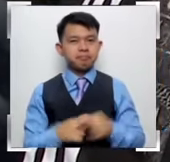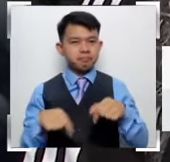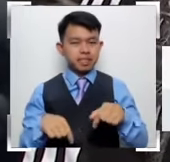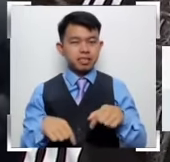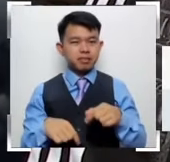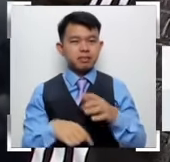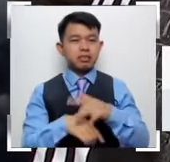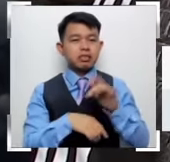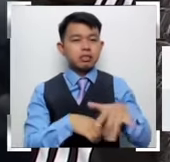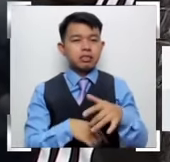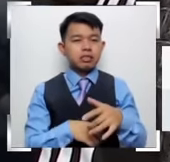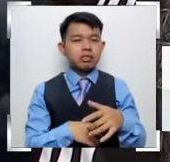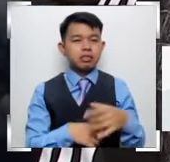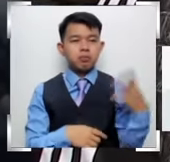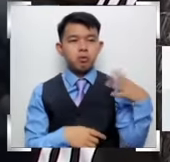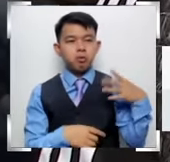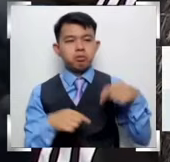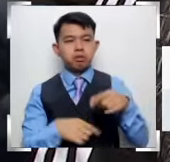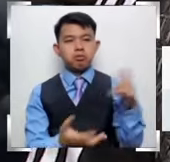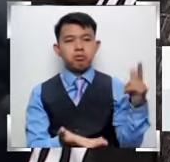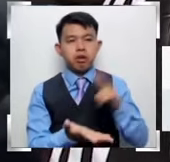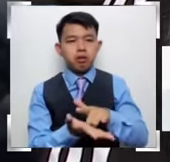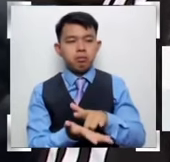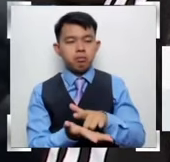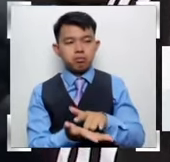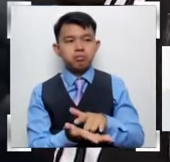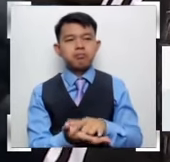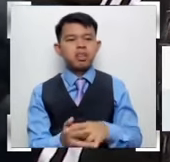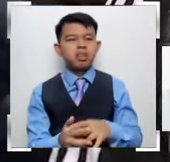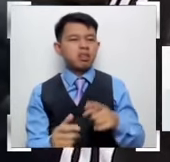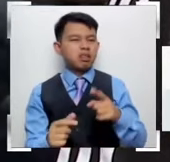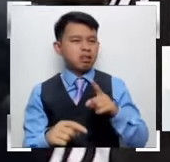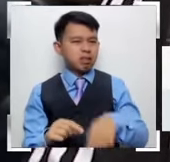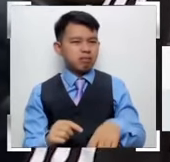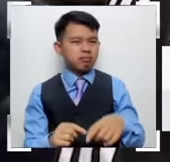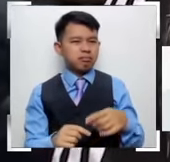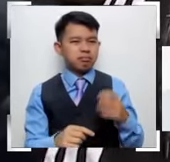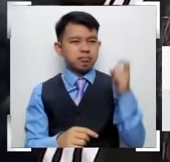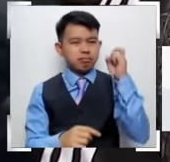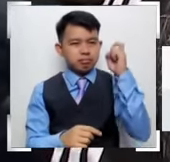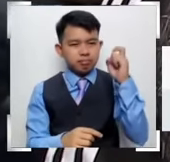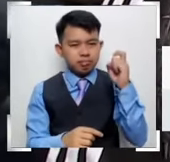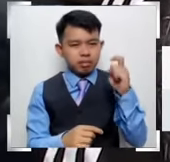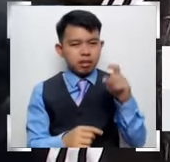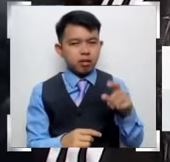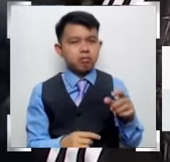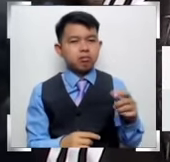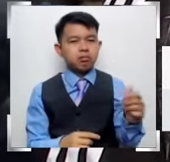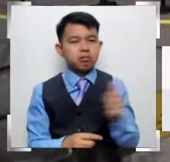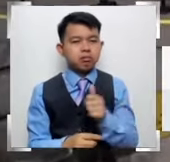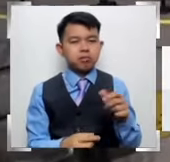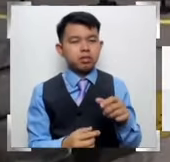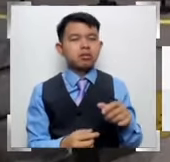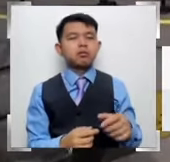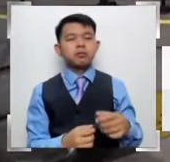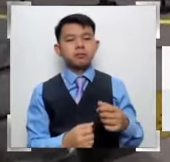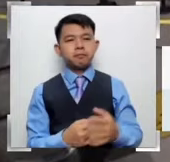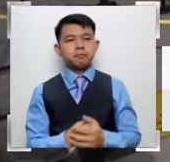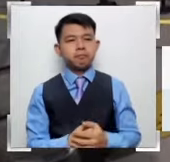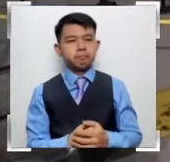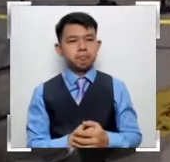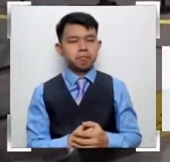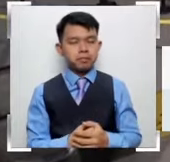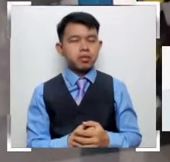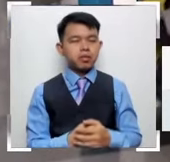yung nasa daan kami na nagmamadali, hindi mo naman pwedeng persahan yung traffic sa daan. So, nag-adjust kami ng oras ahead of time. Ayon